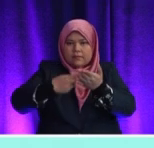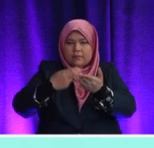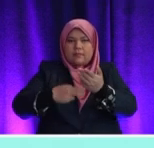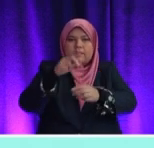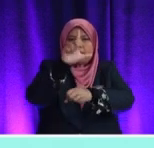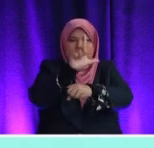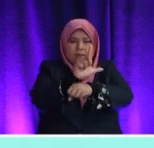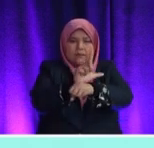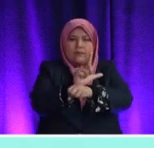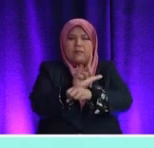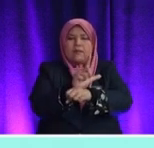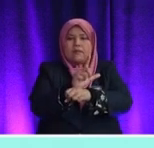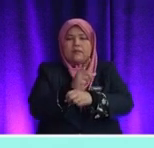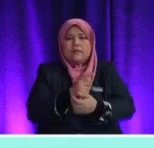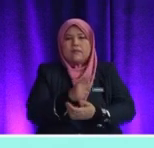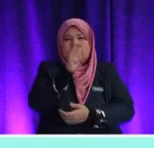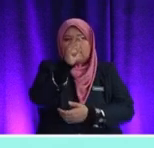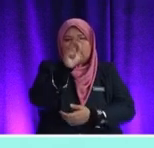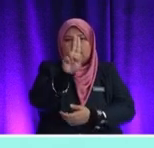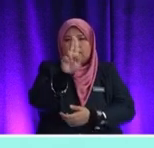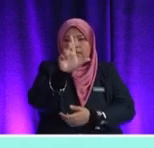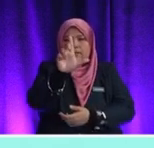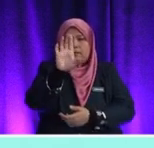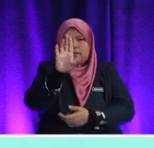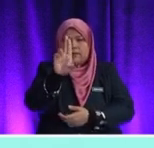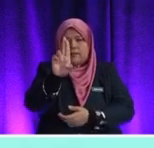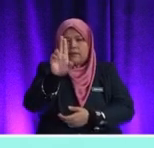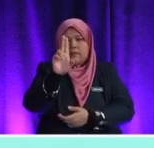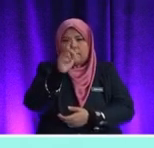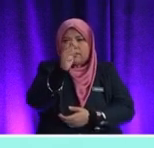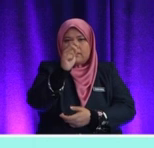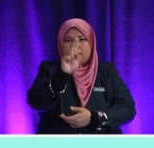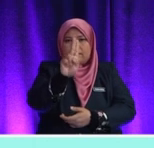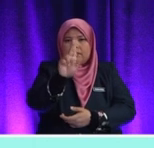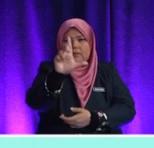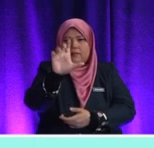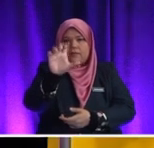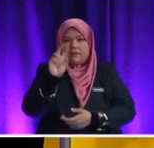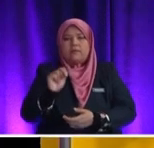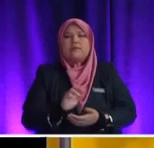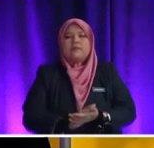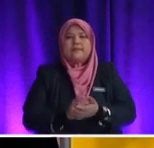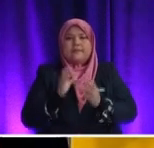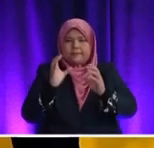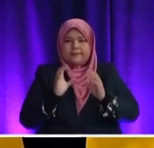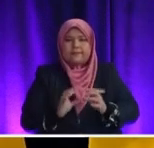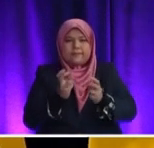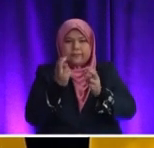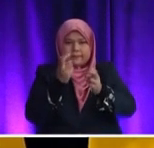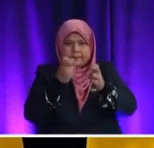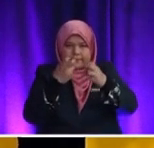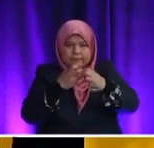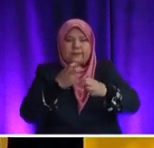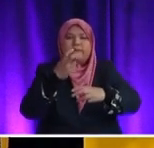ekstrak logam-logam reaktif daripada acara elektrolisis tersebut yaitu Yang pertama